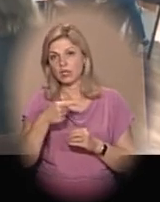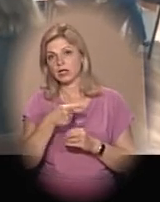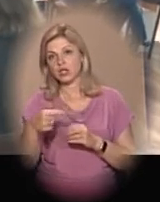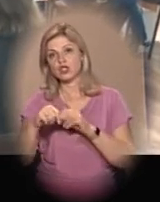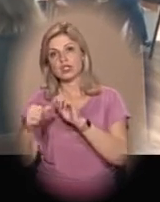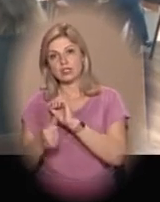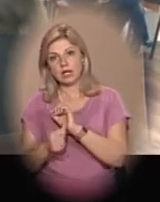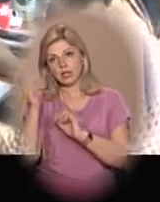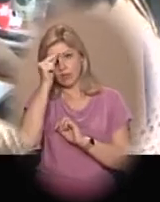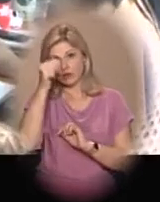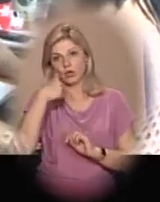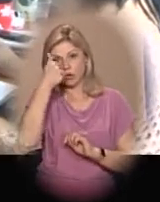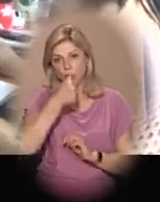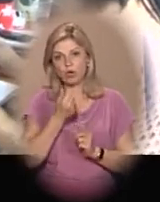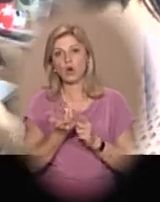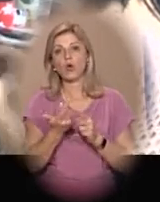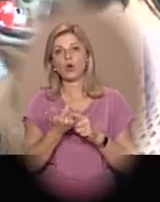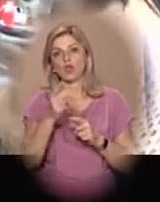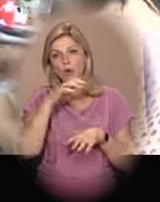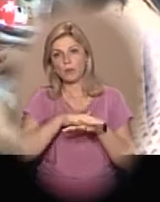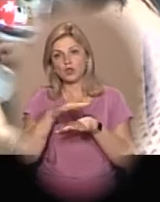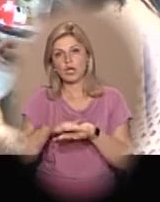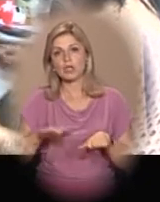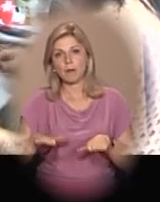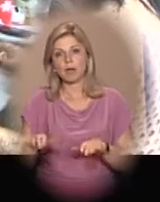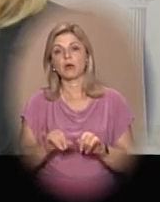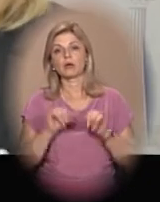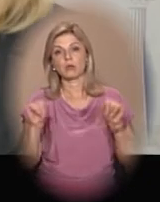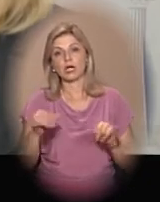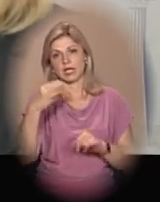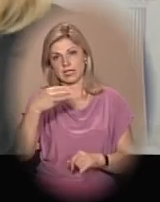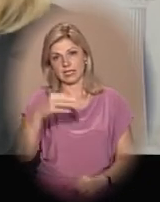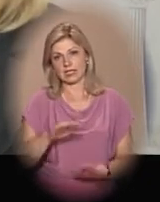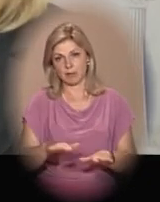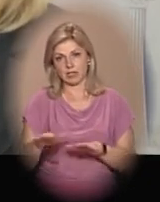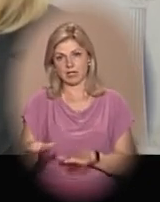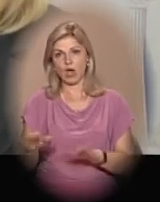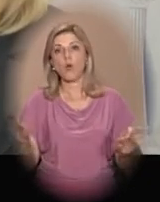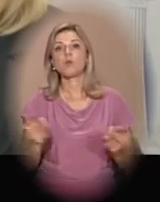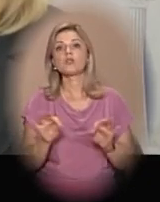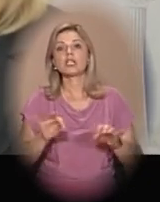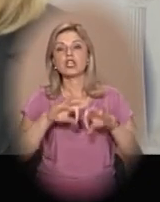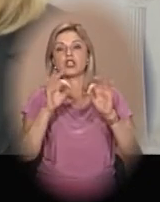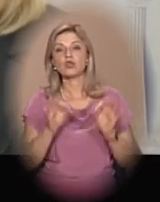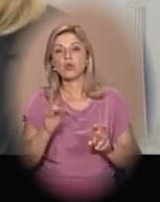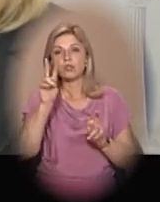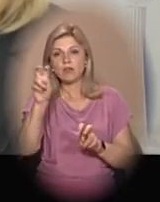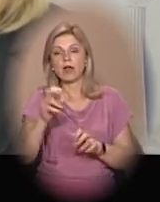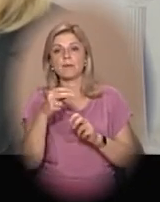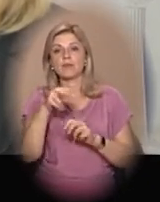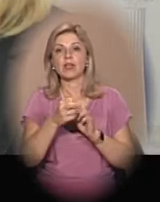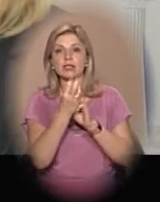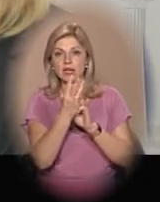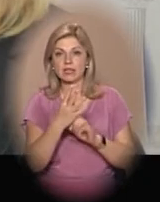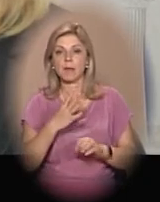2015-2016 навчальні роки кількість бюджетних місць зросла на 30%. На музичне мистецтво в 2013 році ми